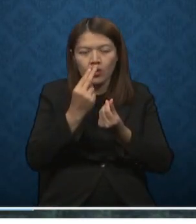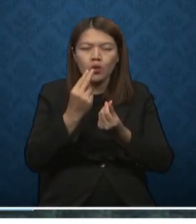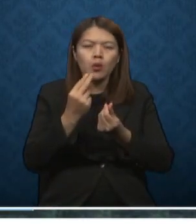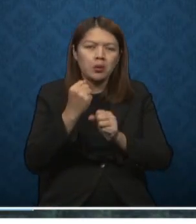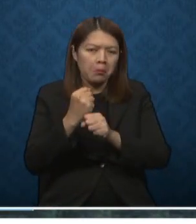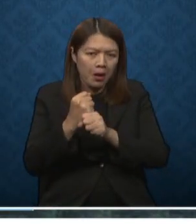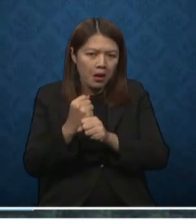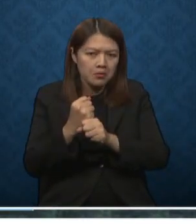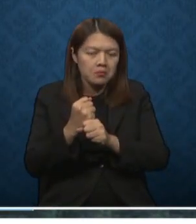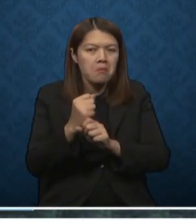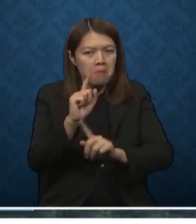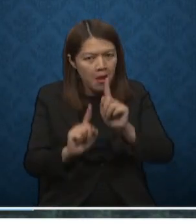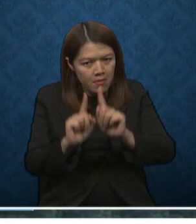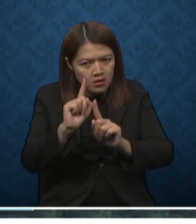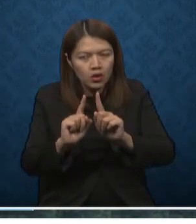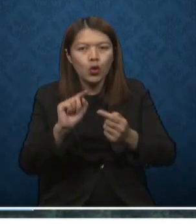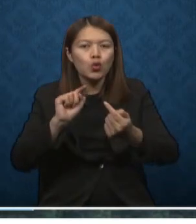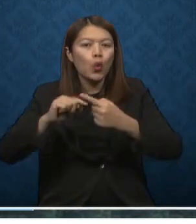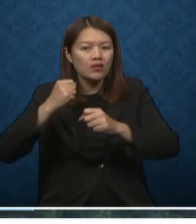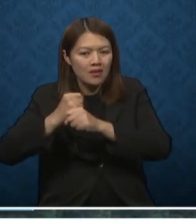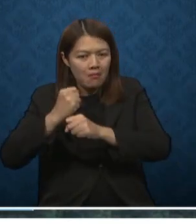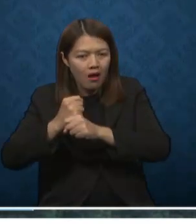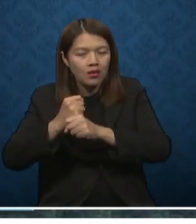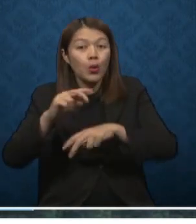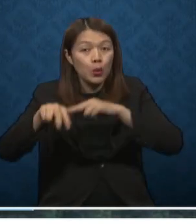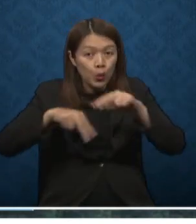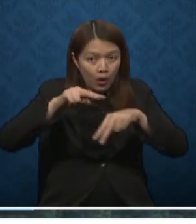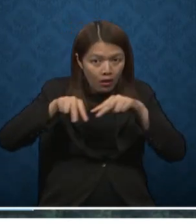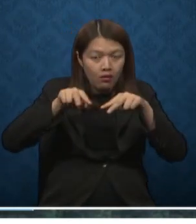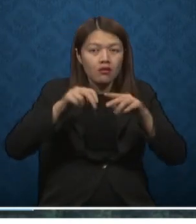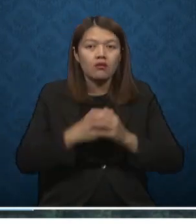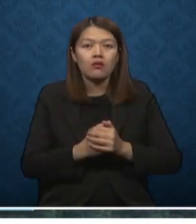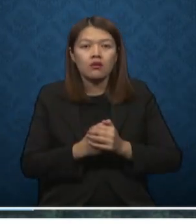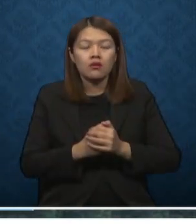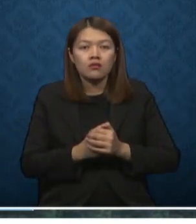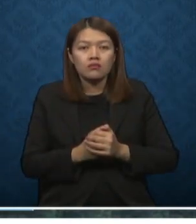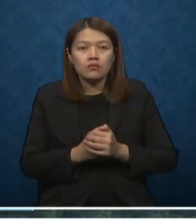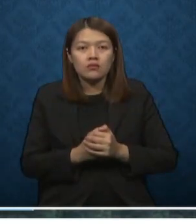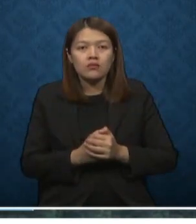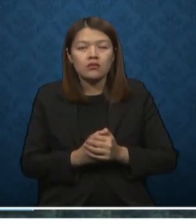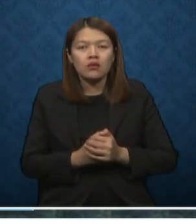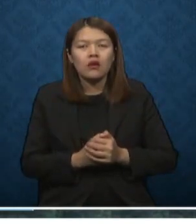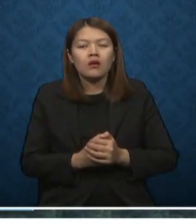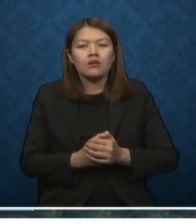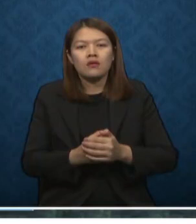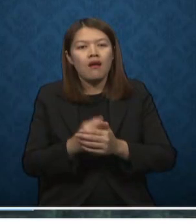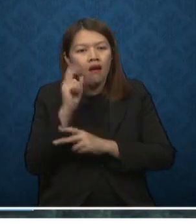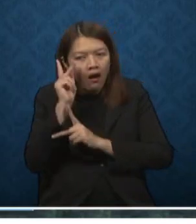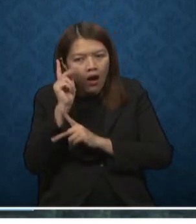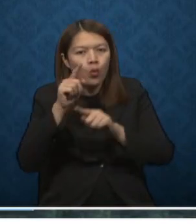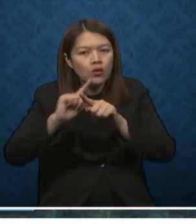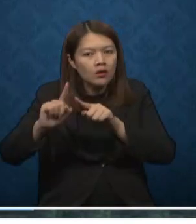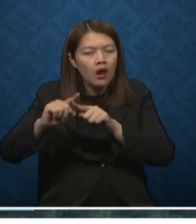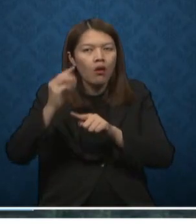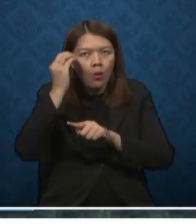าพในเรื่องของการกำกับการรู้เท่าทันสื่อนะครับยกระดับ